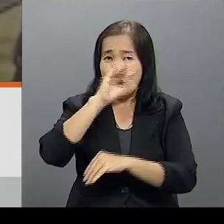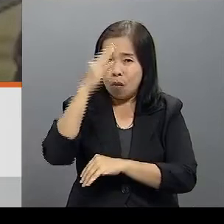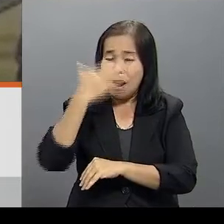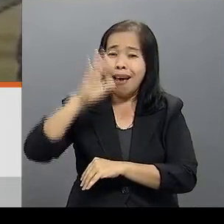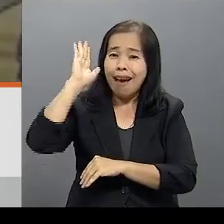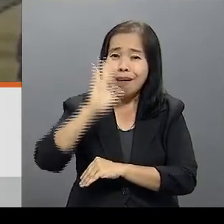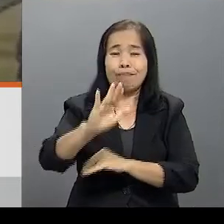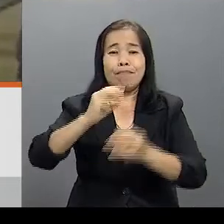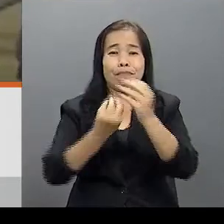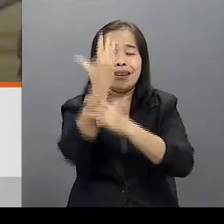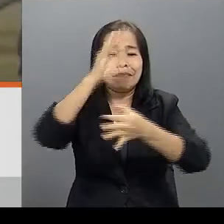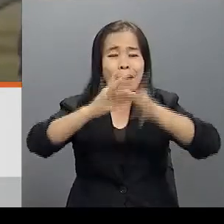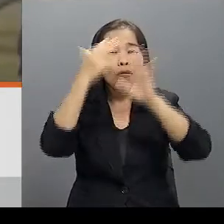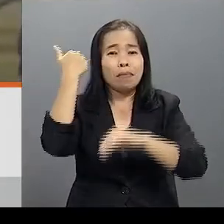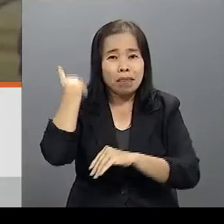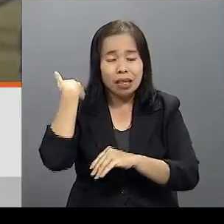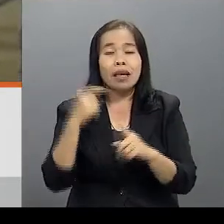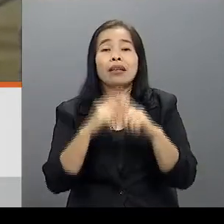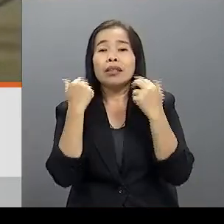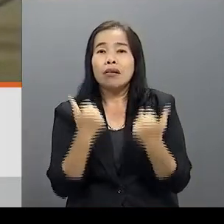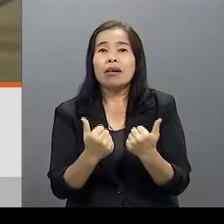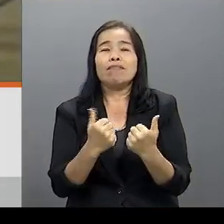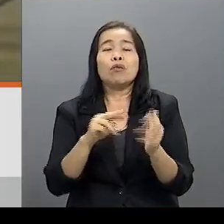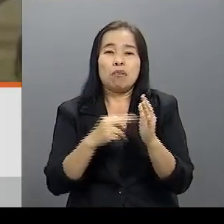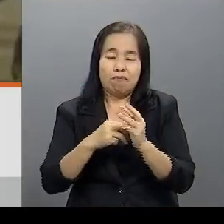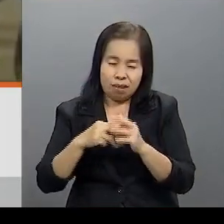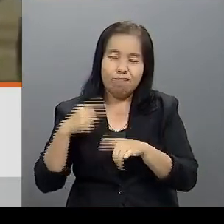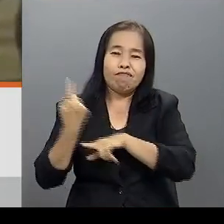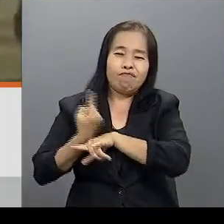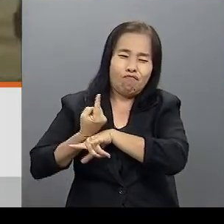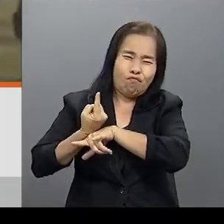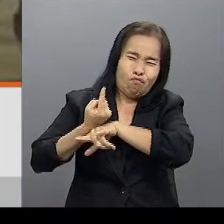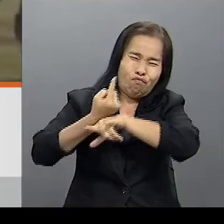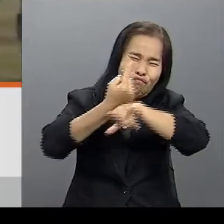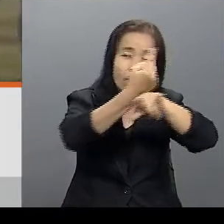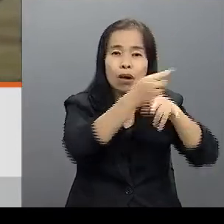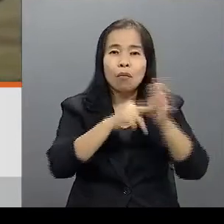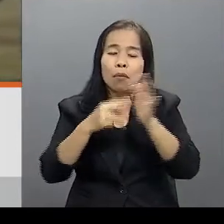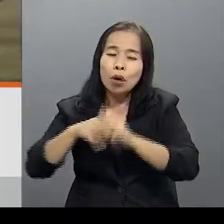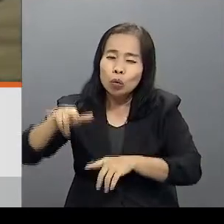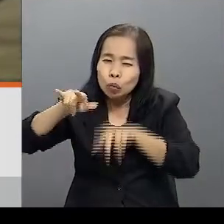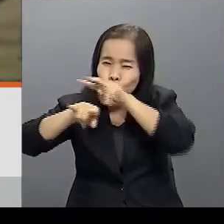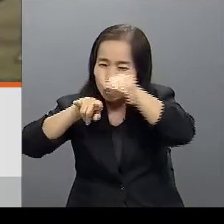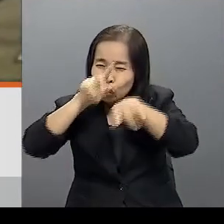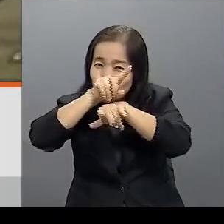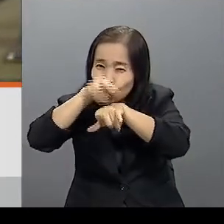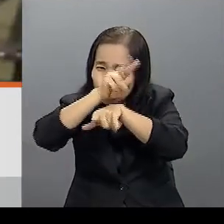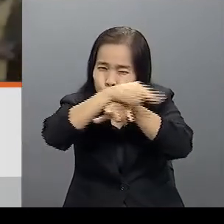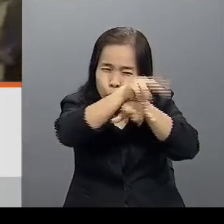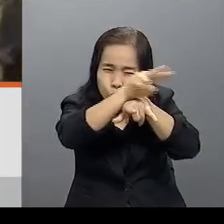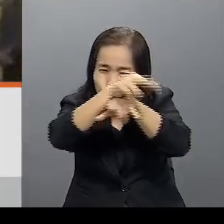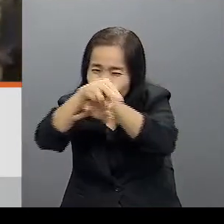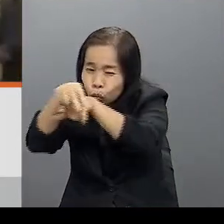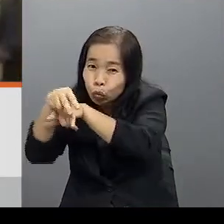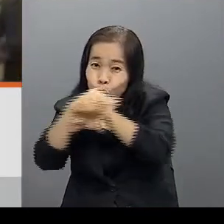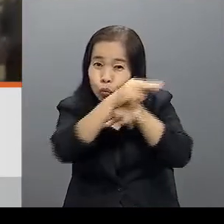ทางวันนี้เราจะบิสํารวจพึนที่เป็นจดเสี่ยงแล้วกจะได้ประช